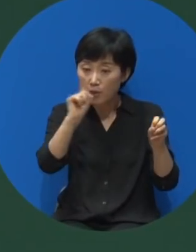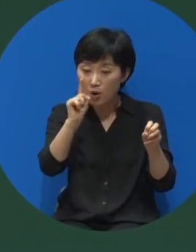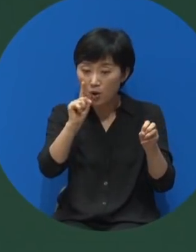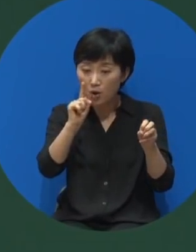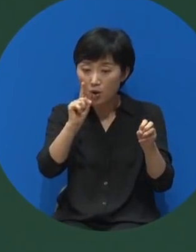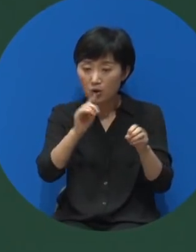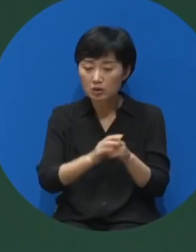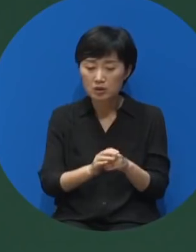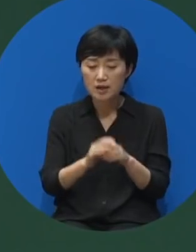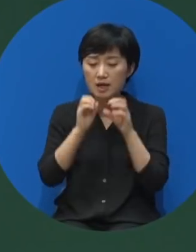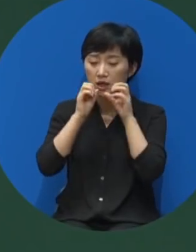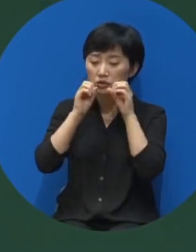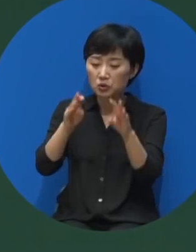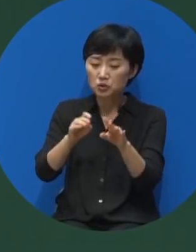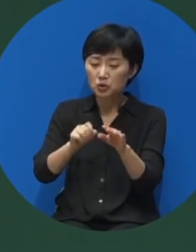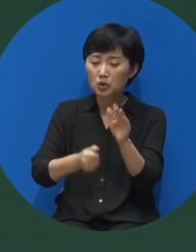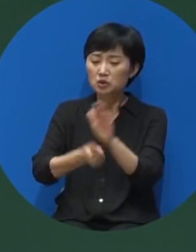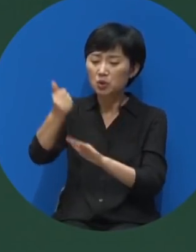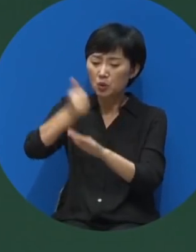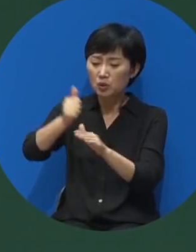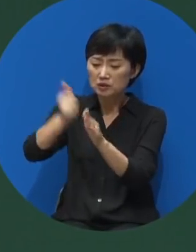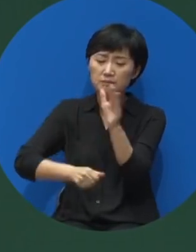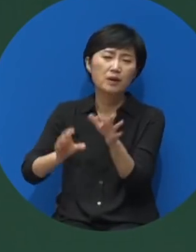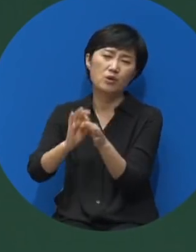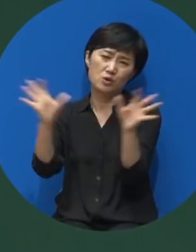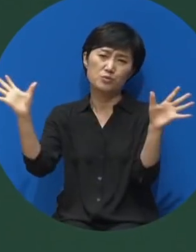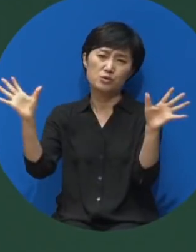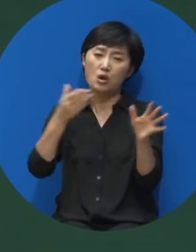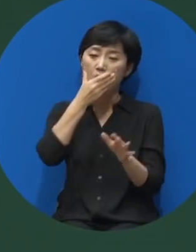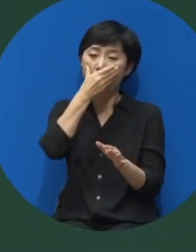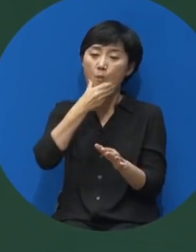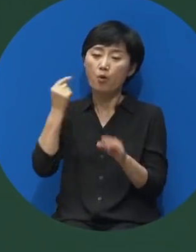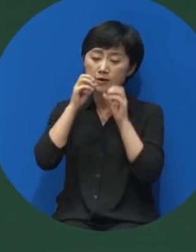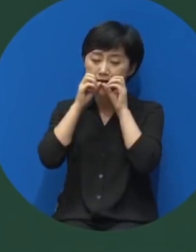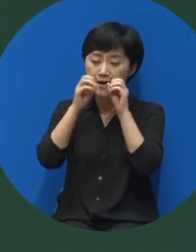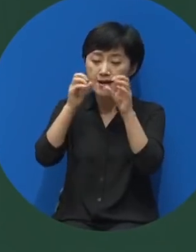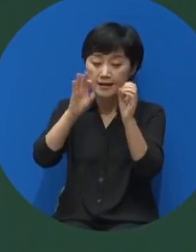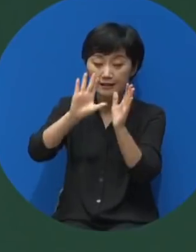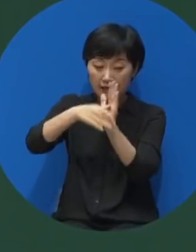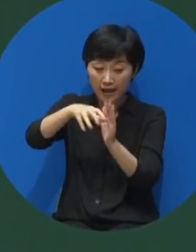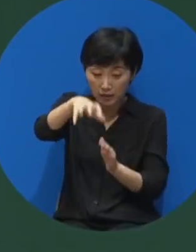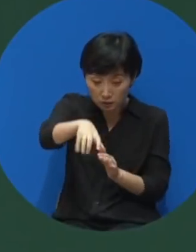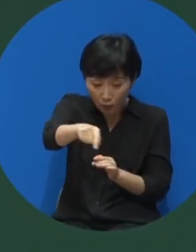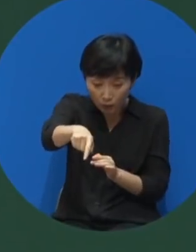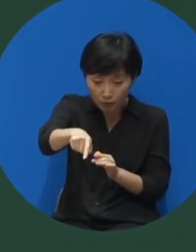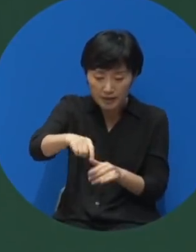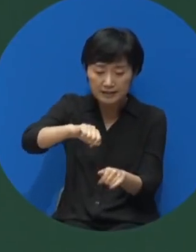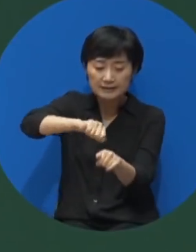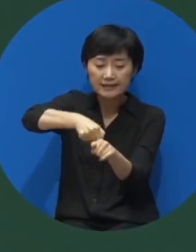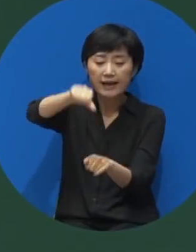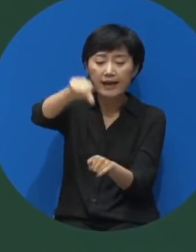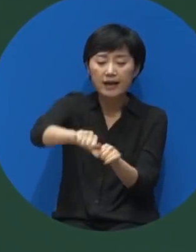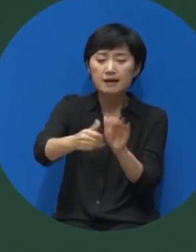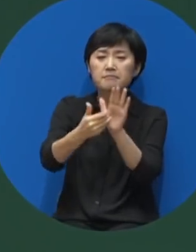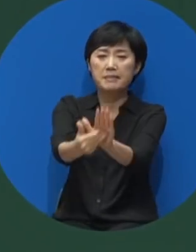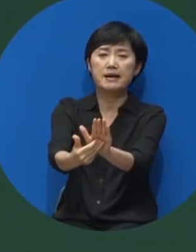없든 재앙을 막는 거예요. 그래서 전도 본身 有没有 果子, 它 能够 阻挡 재앙. 자, 보세요. 我们再看.